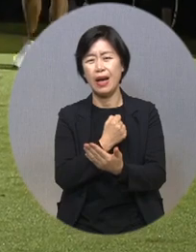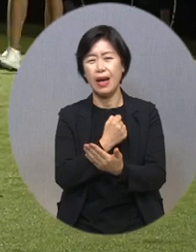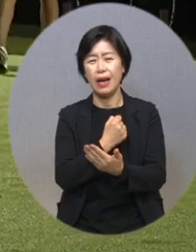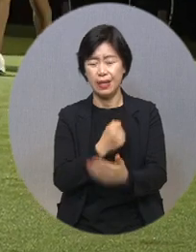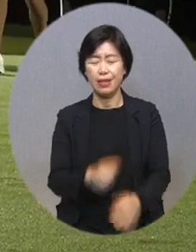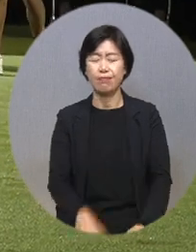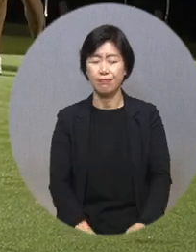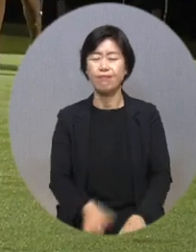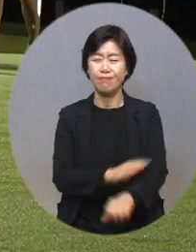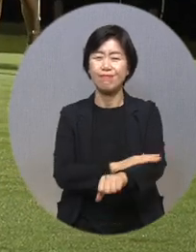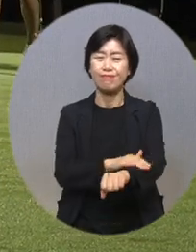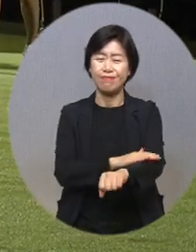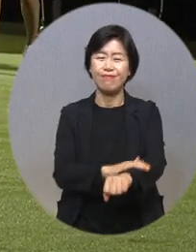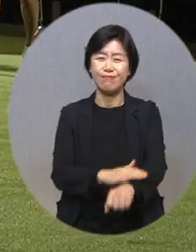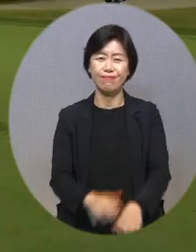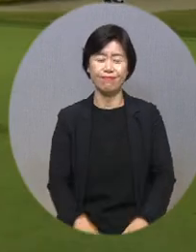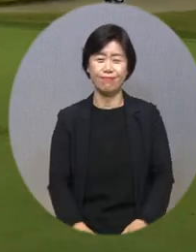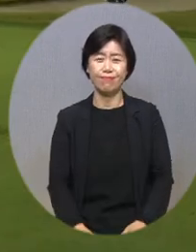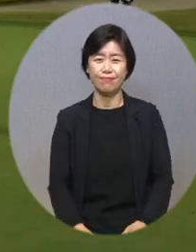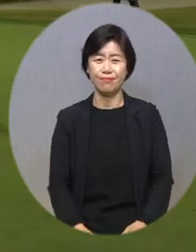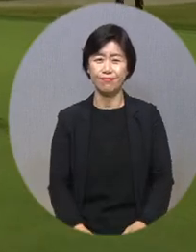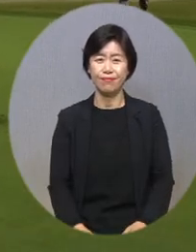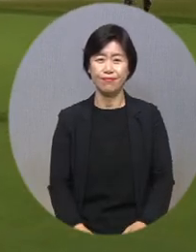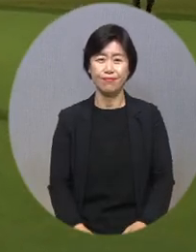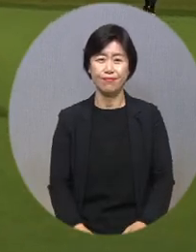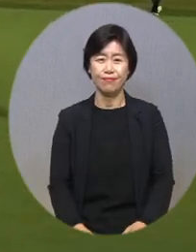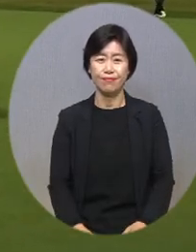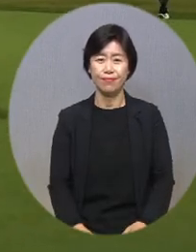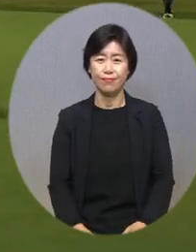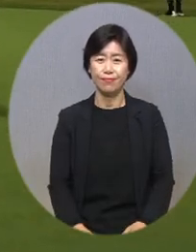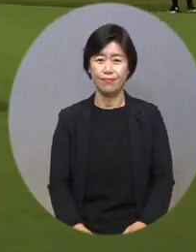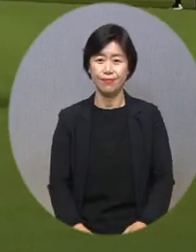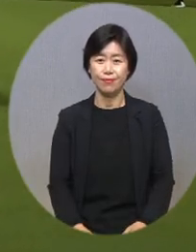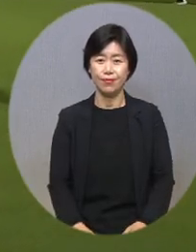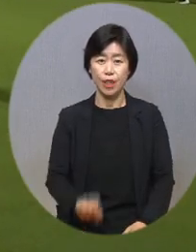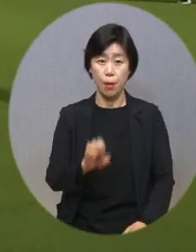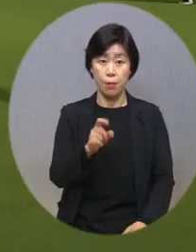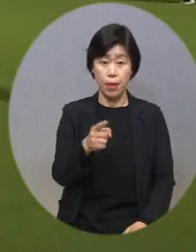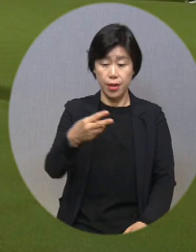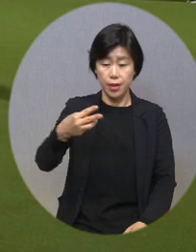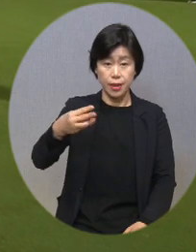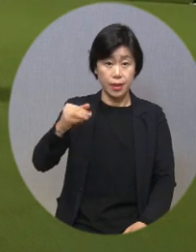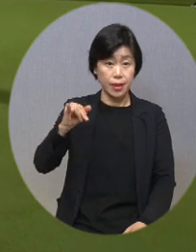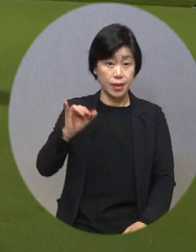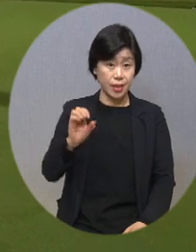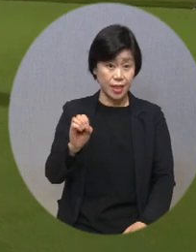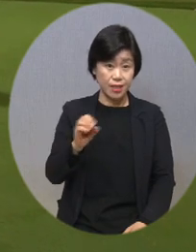아스파. 잘했어 오빠. 진 퍼팅이지만 그래도.